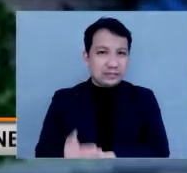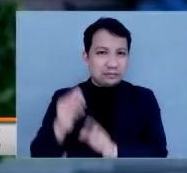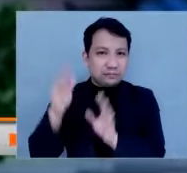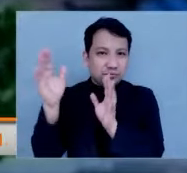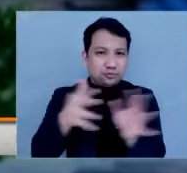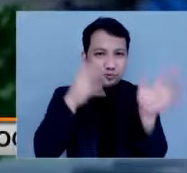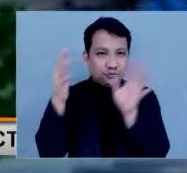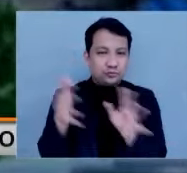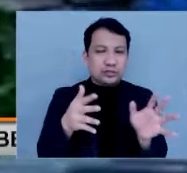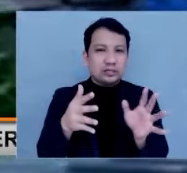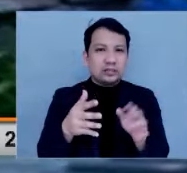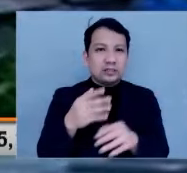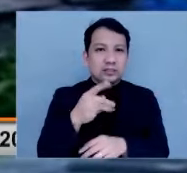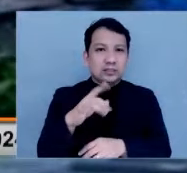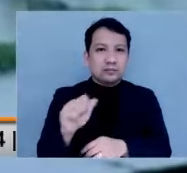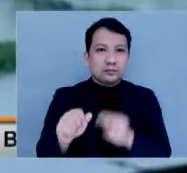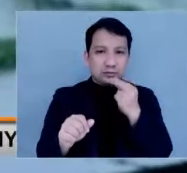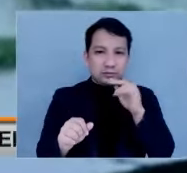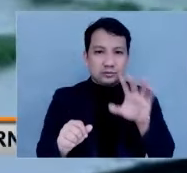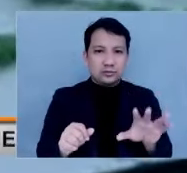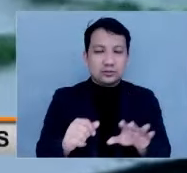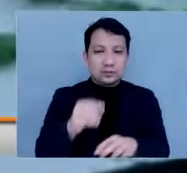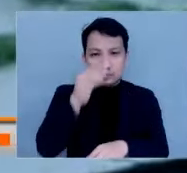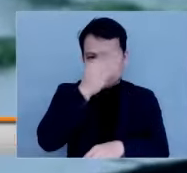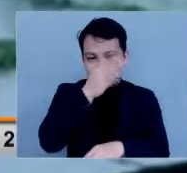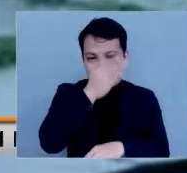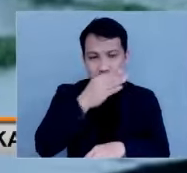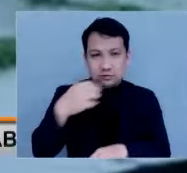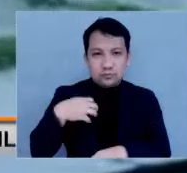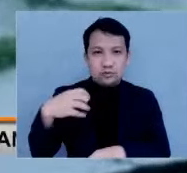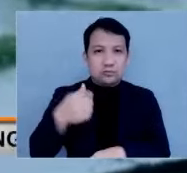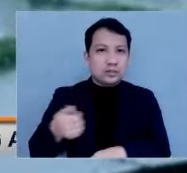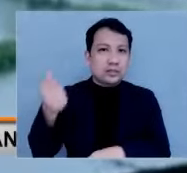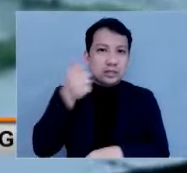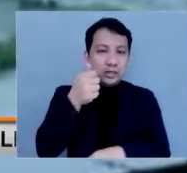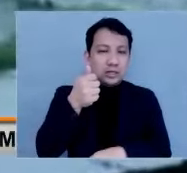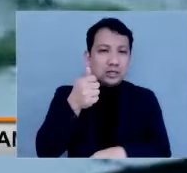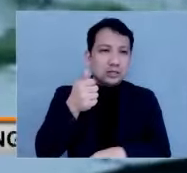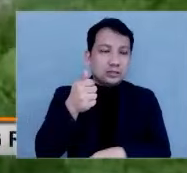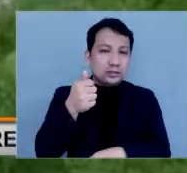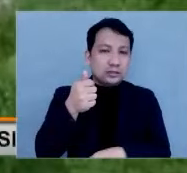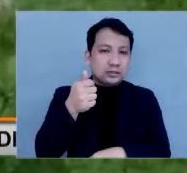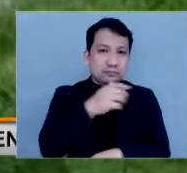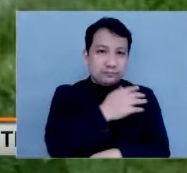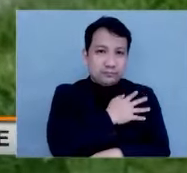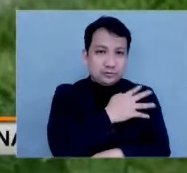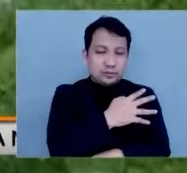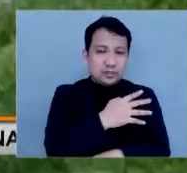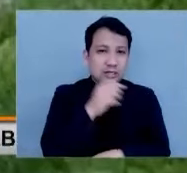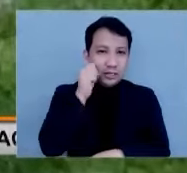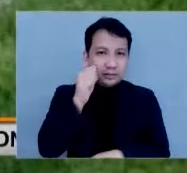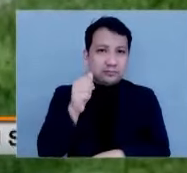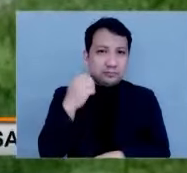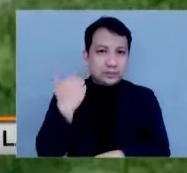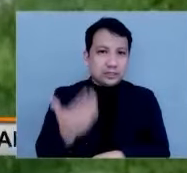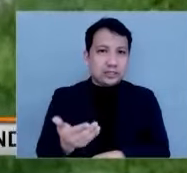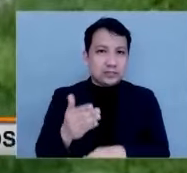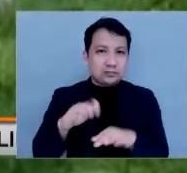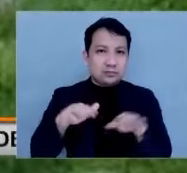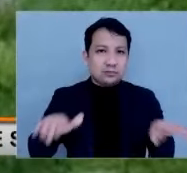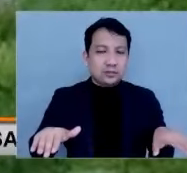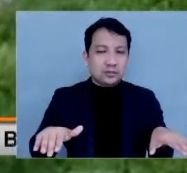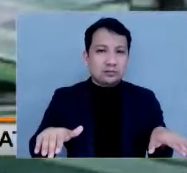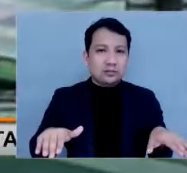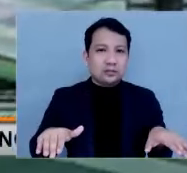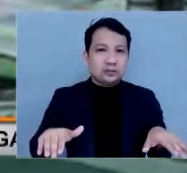kinumpirma naman sa news 5 ni Bicol police Chief brigader general Andre Dion ang pagkasawi ng ilang bata sa Naga matapos